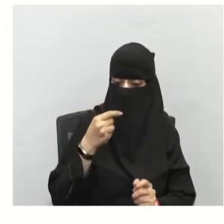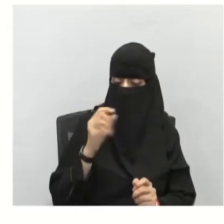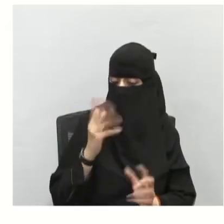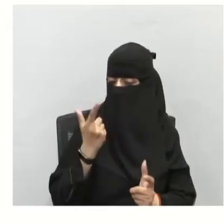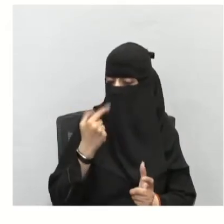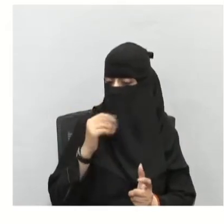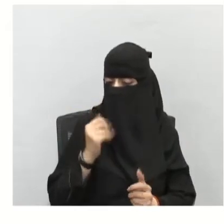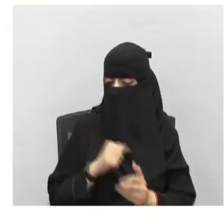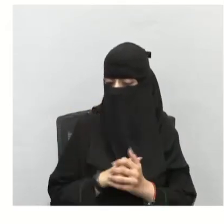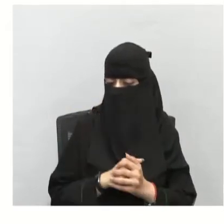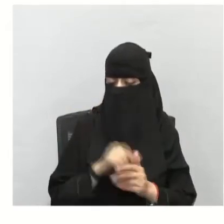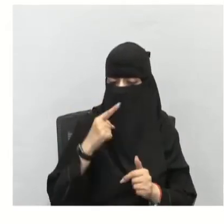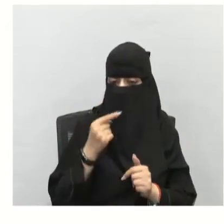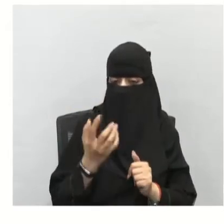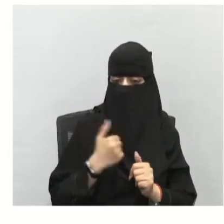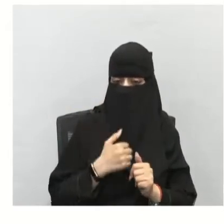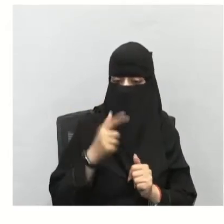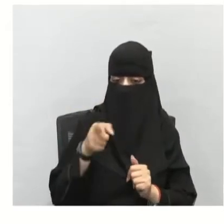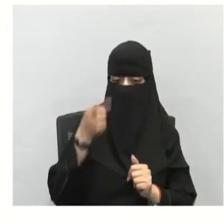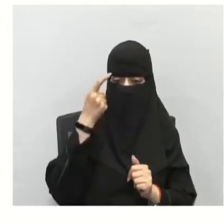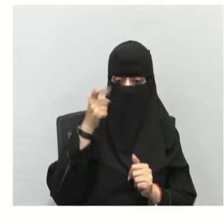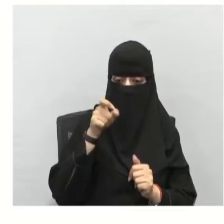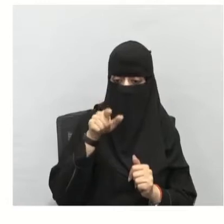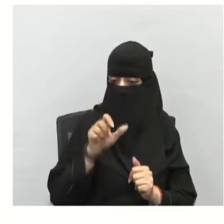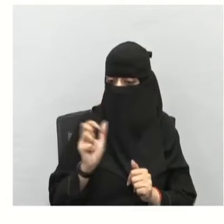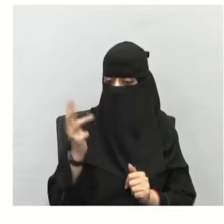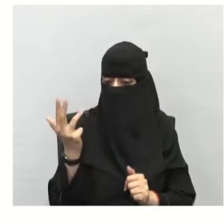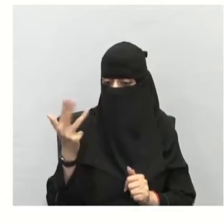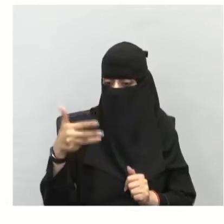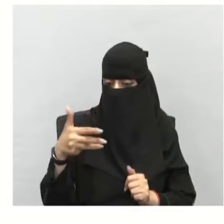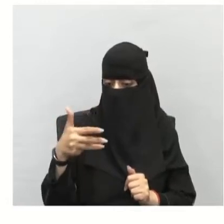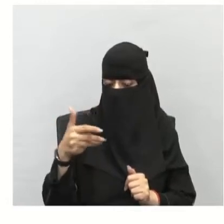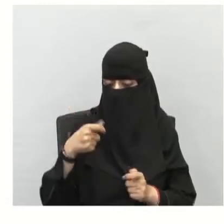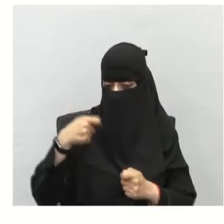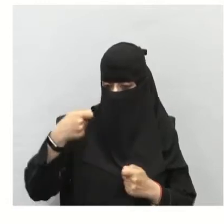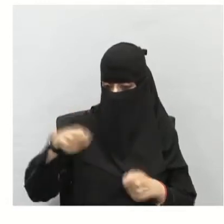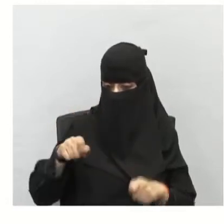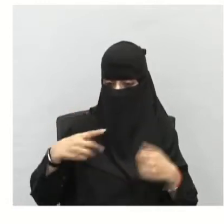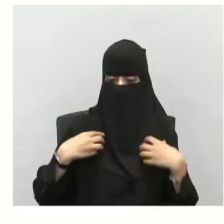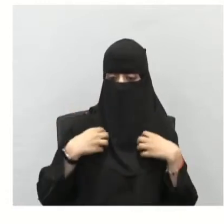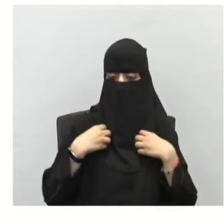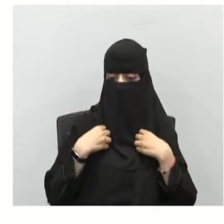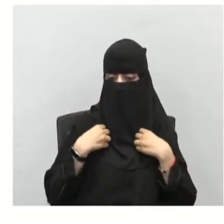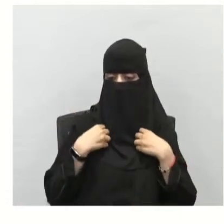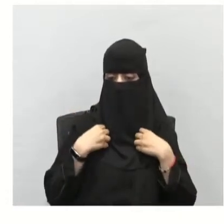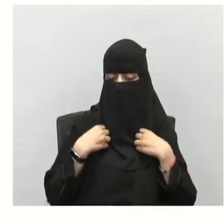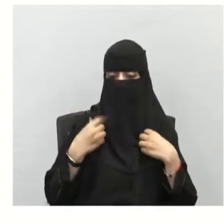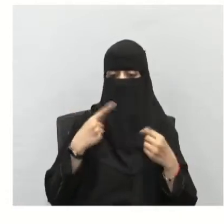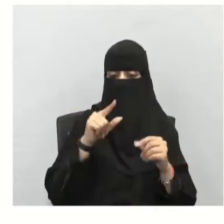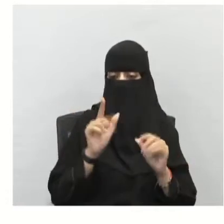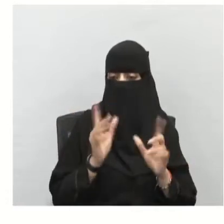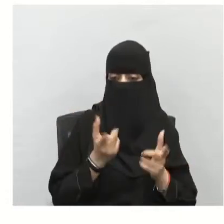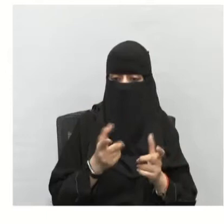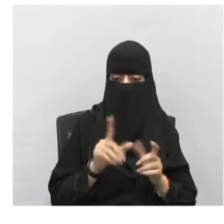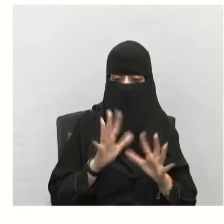معي هنا المعطيات 90 ريالا، اشترى خالد ملابس بقيمة 90 ريالا. المطلوب